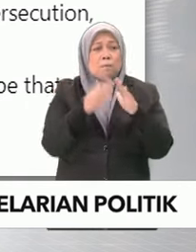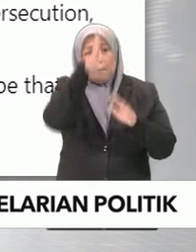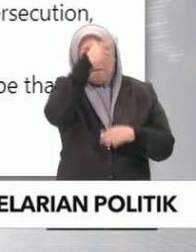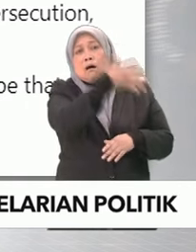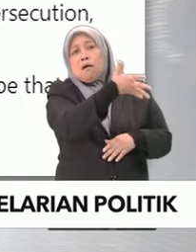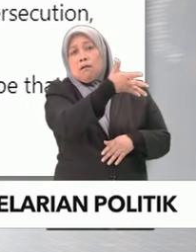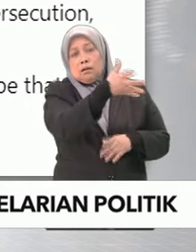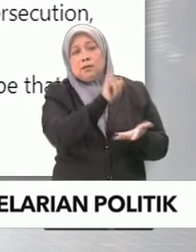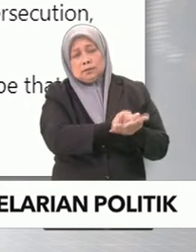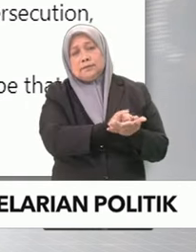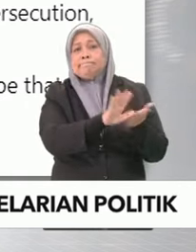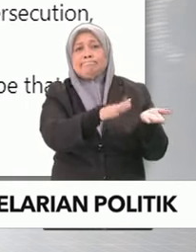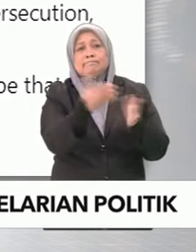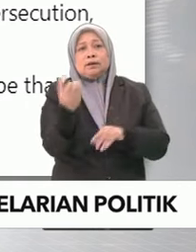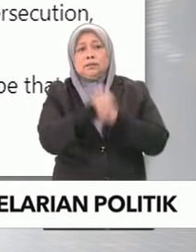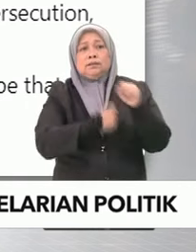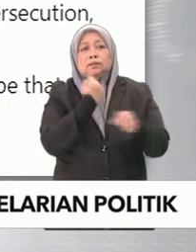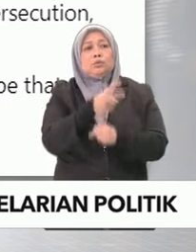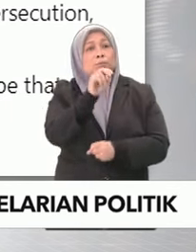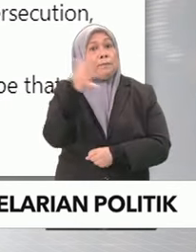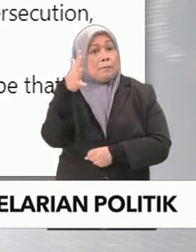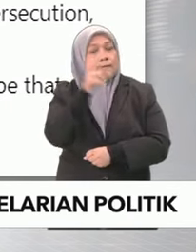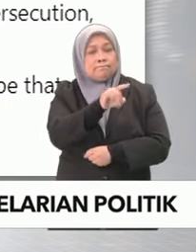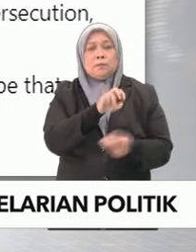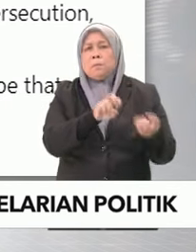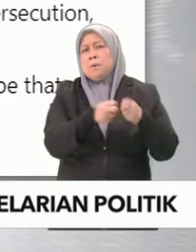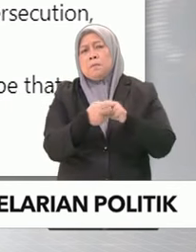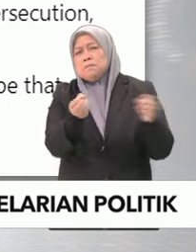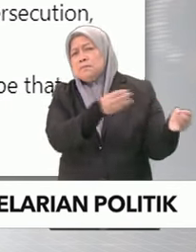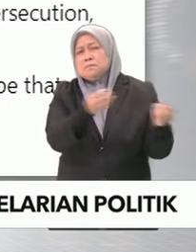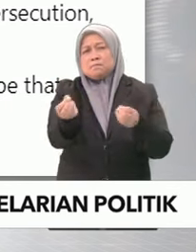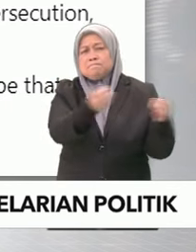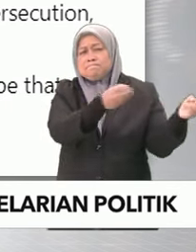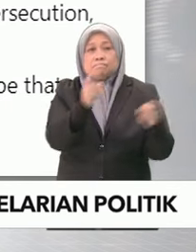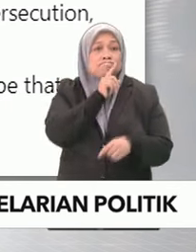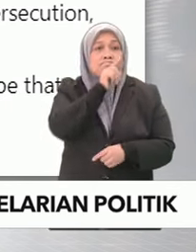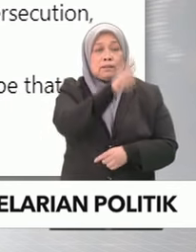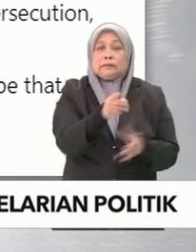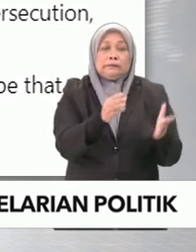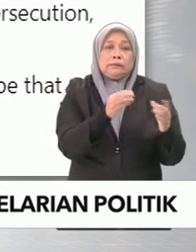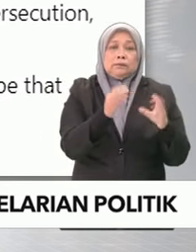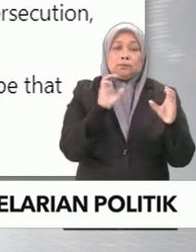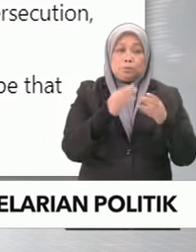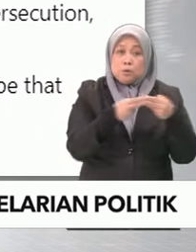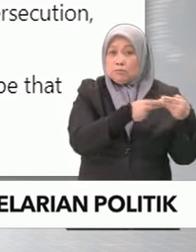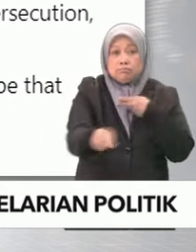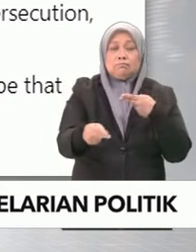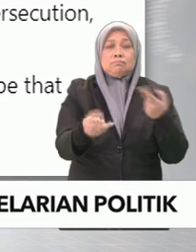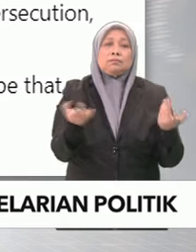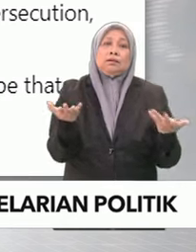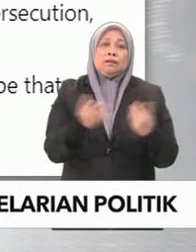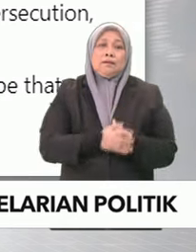mereka yang meninggal dunia pada tahun 2015 dalam pertikaian awam yang menyebabkan hubungan mereka terputus